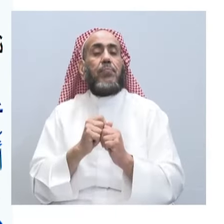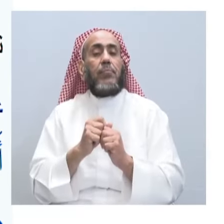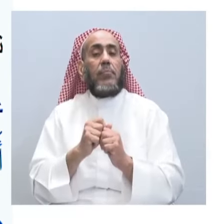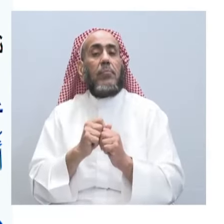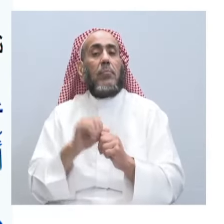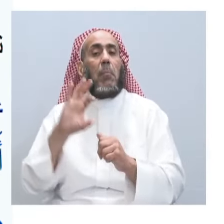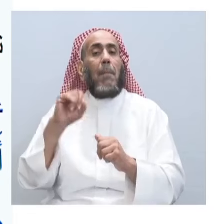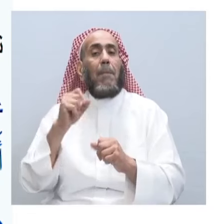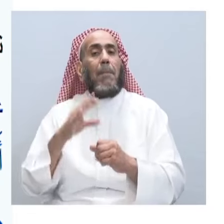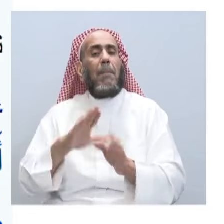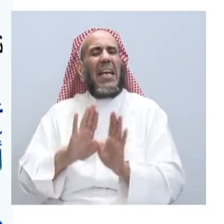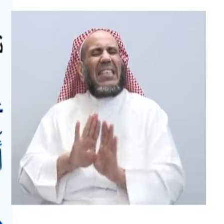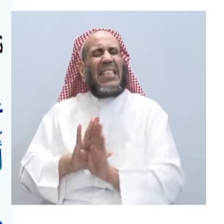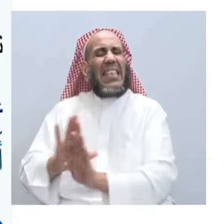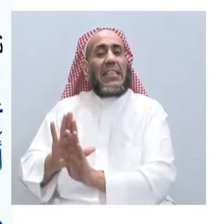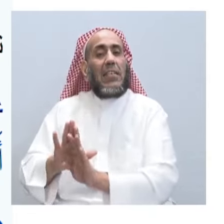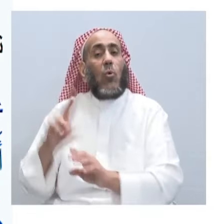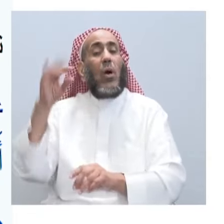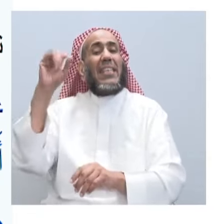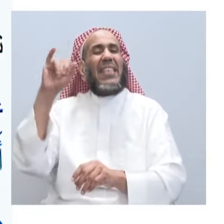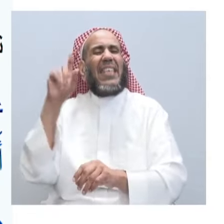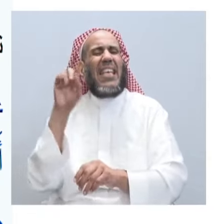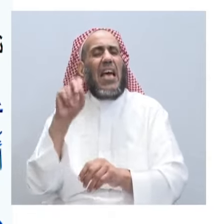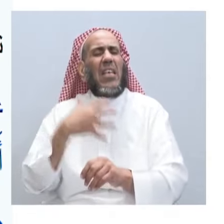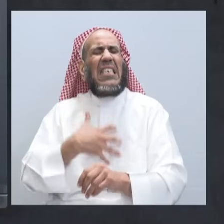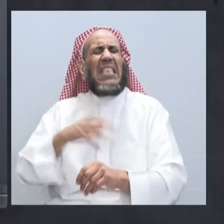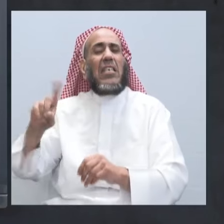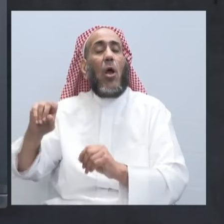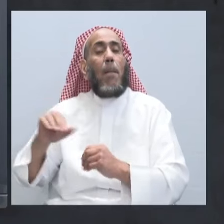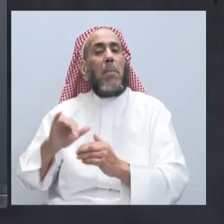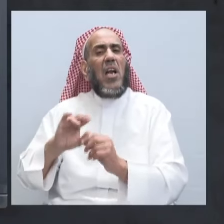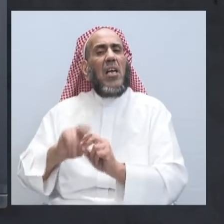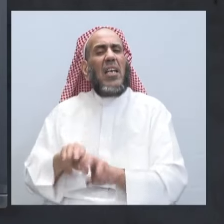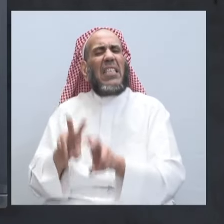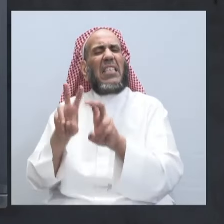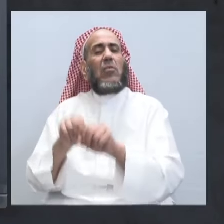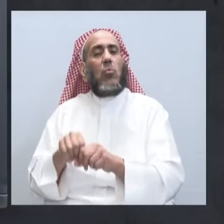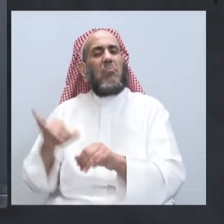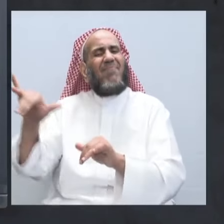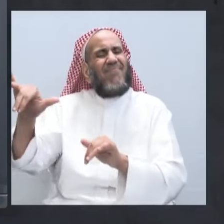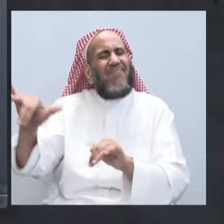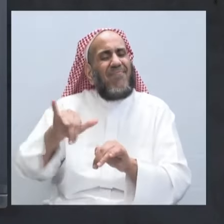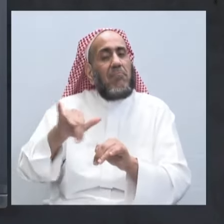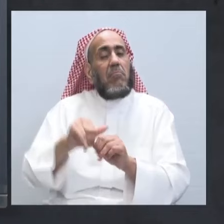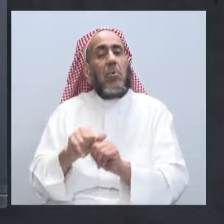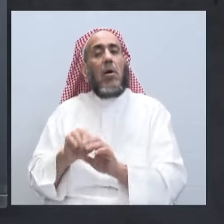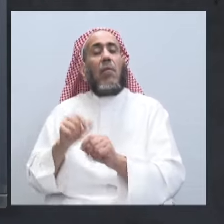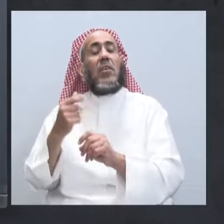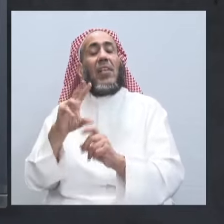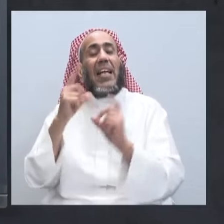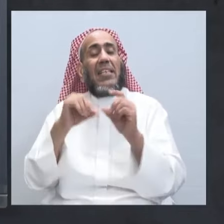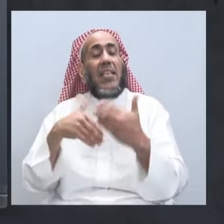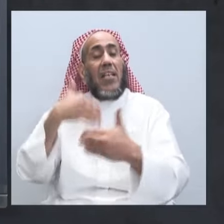من ردته الطيره ركزوا سنرجع الى هذا الحديث في الدرس القادم